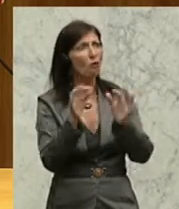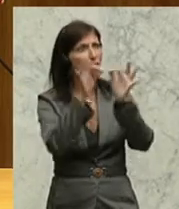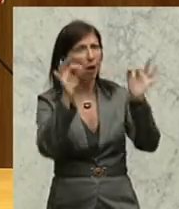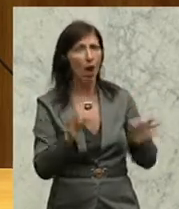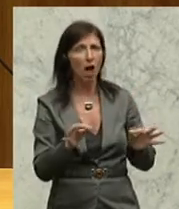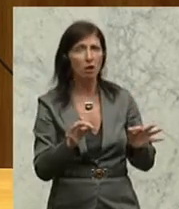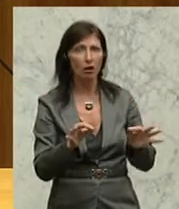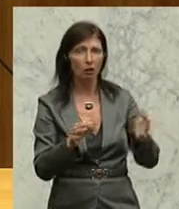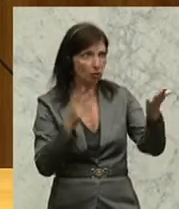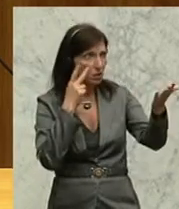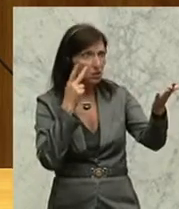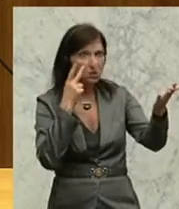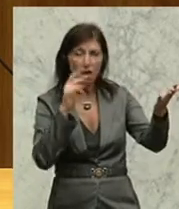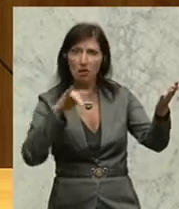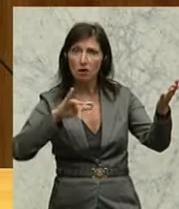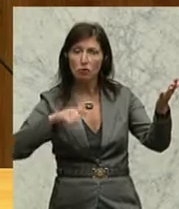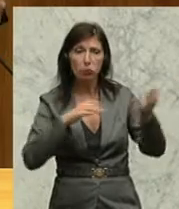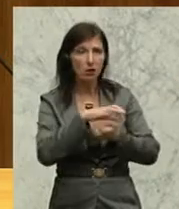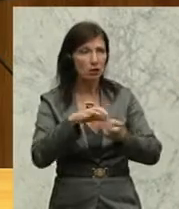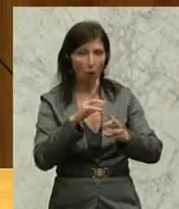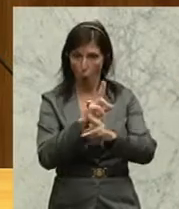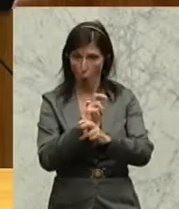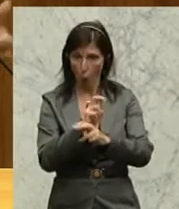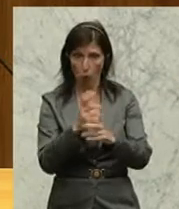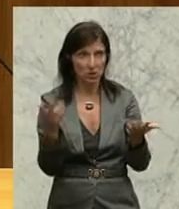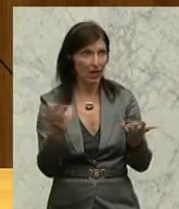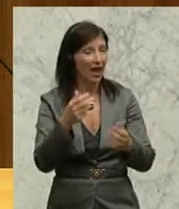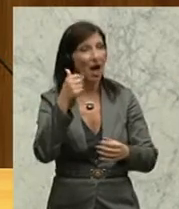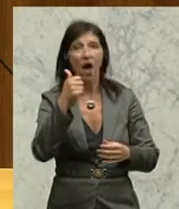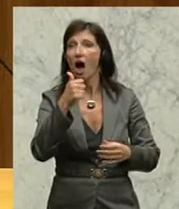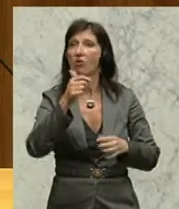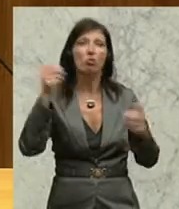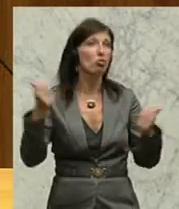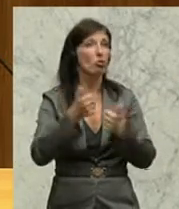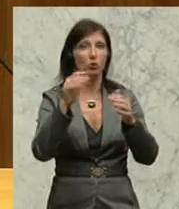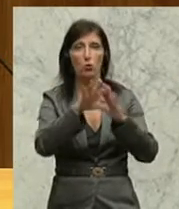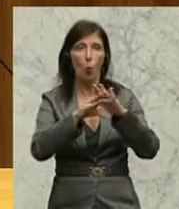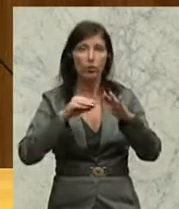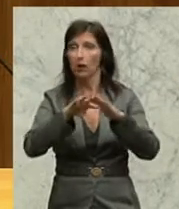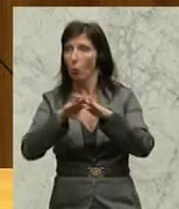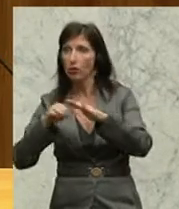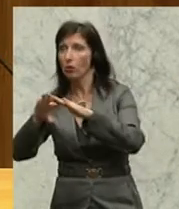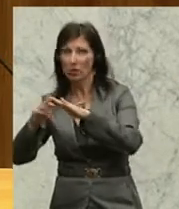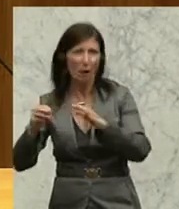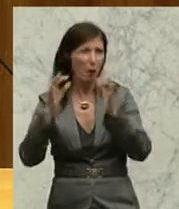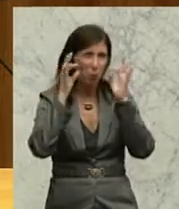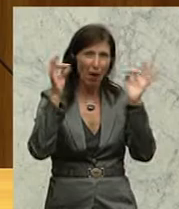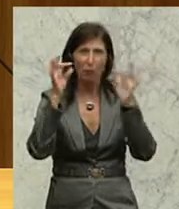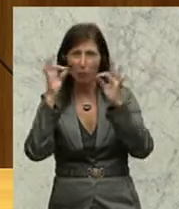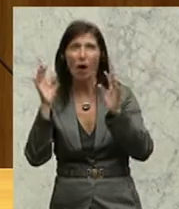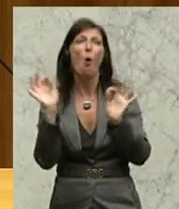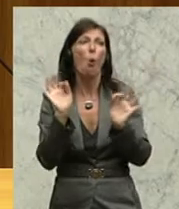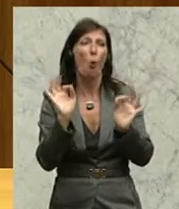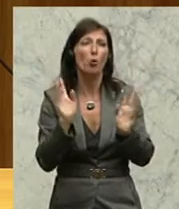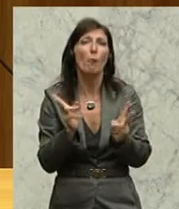dass in österreich ein parade unternehmer nach dem anderen in die pleite schlittert oder die bergischen kern alpine